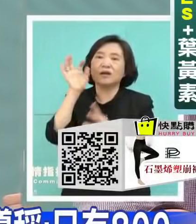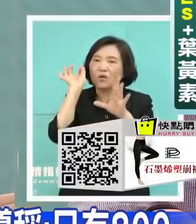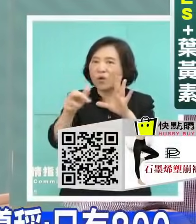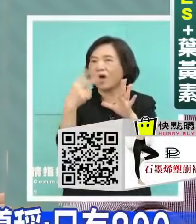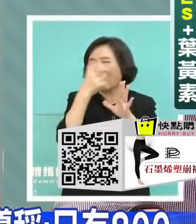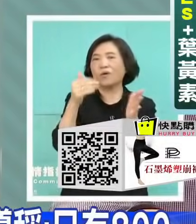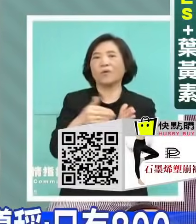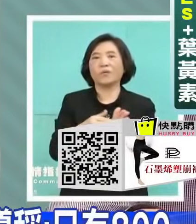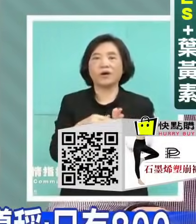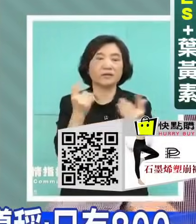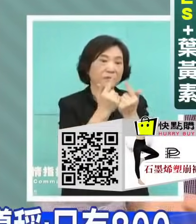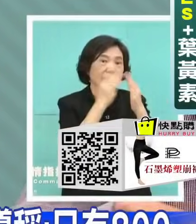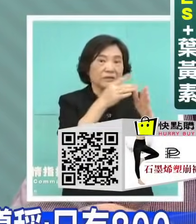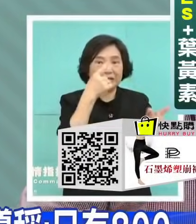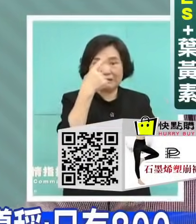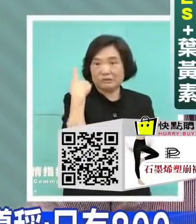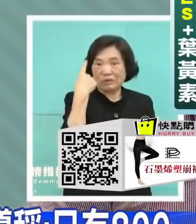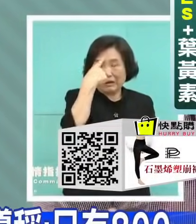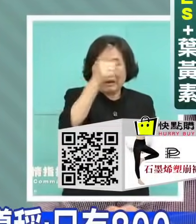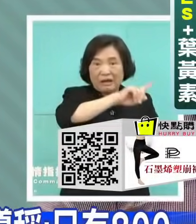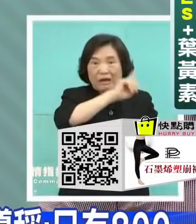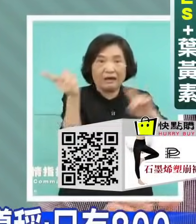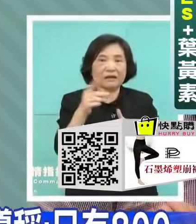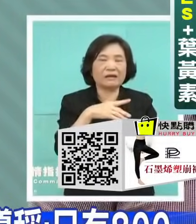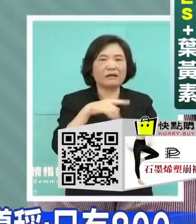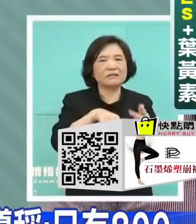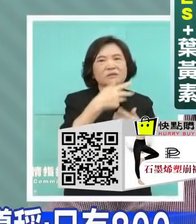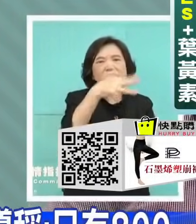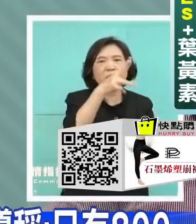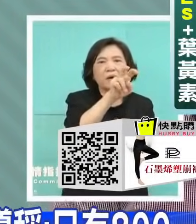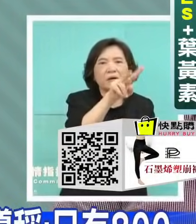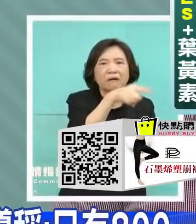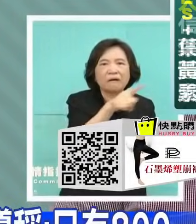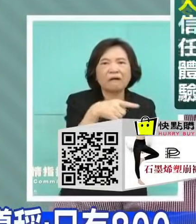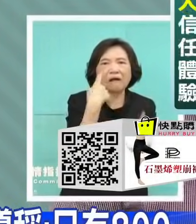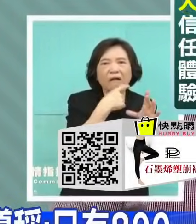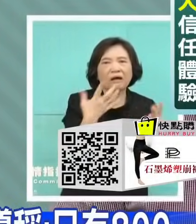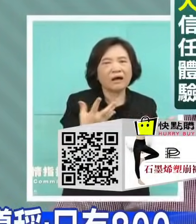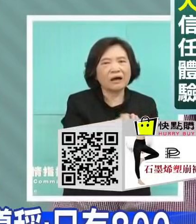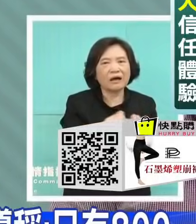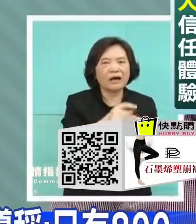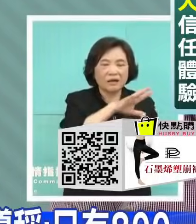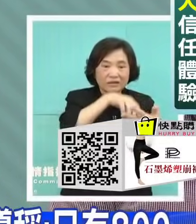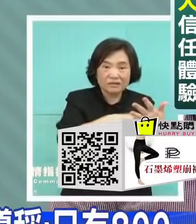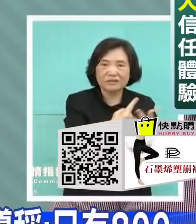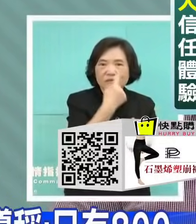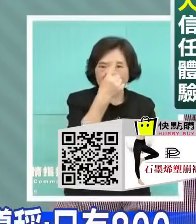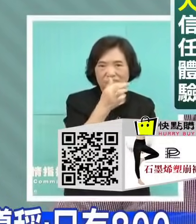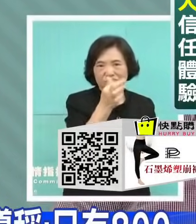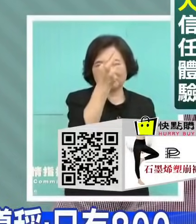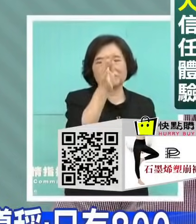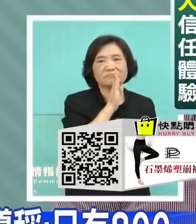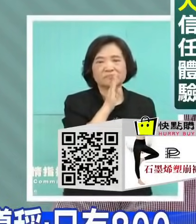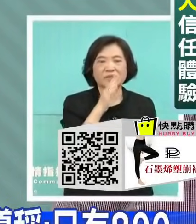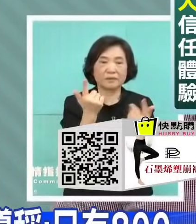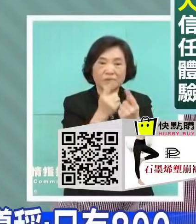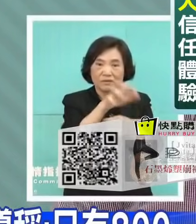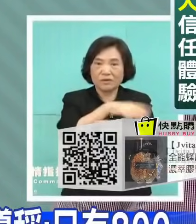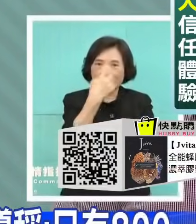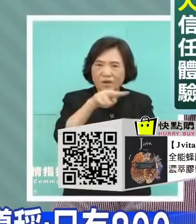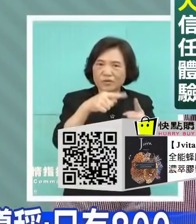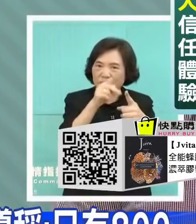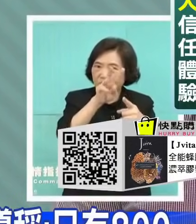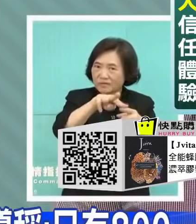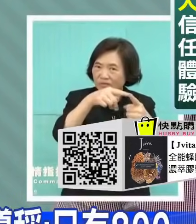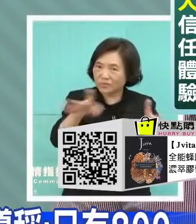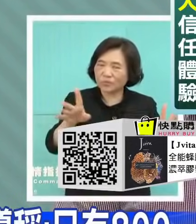筛。台北市昨天一整天却只筛了822个人做快筛，其中一名是阳性。北农还有高达